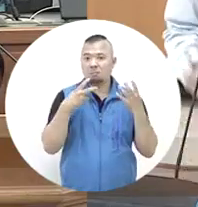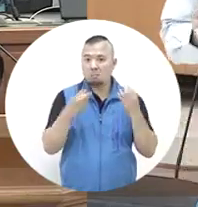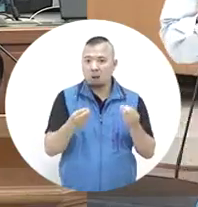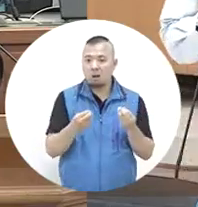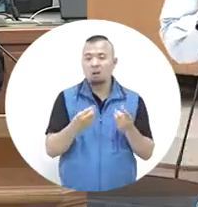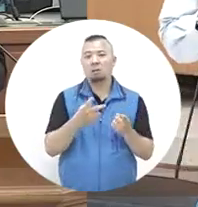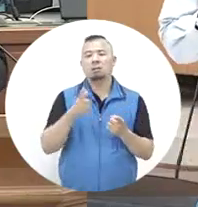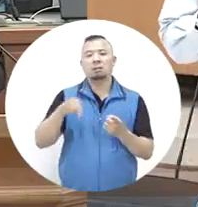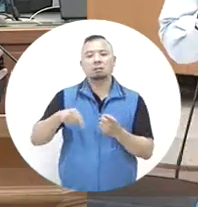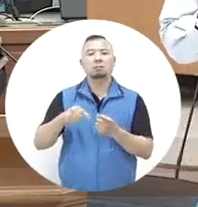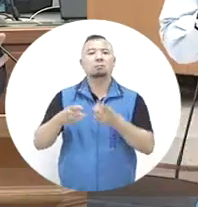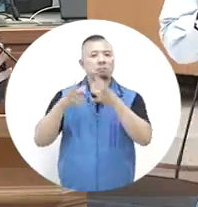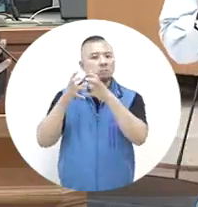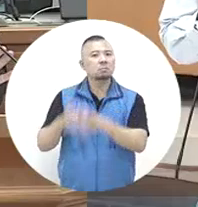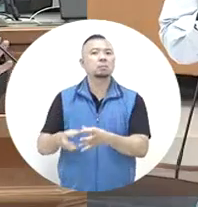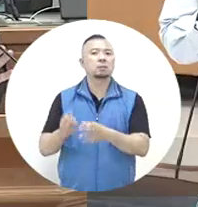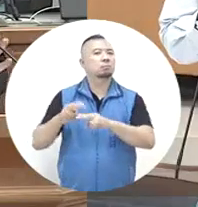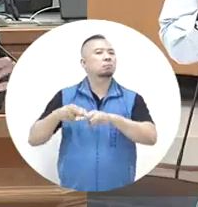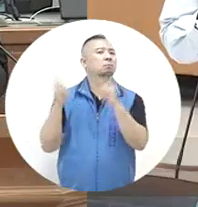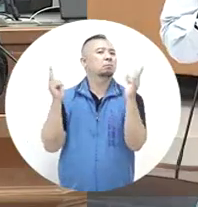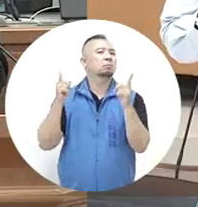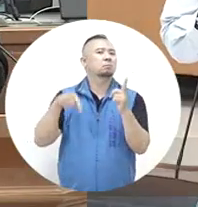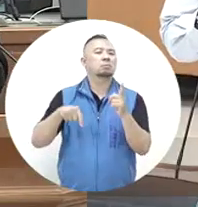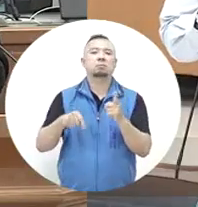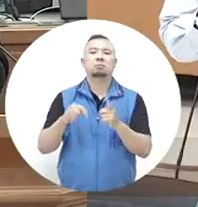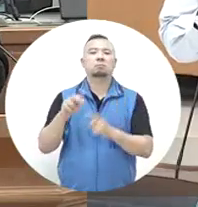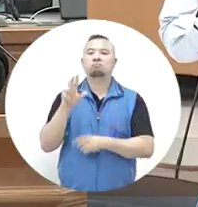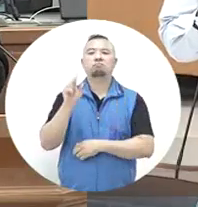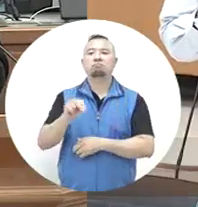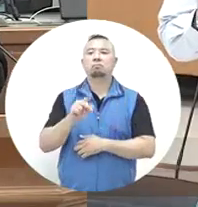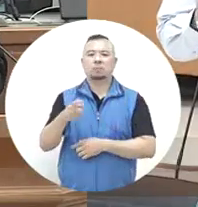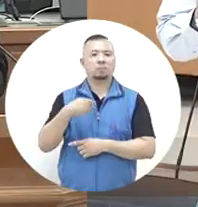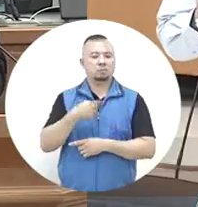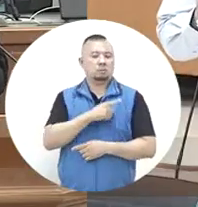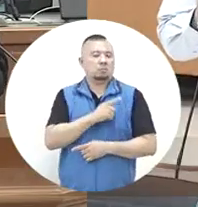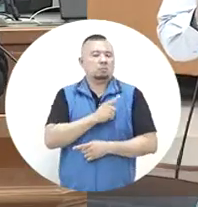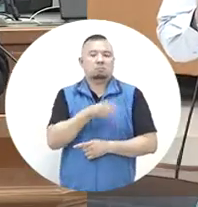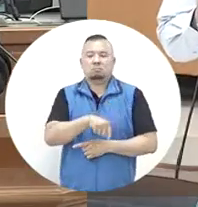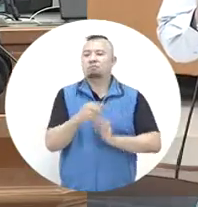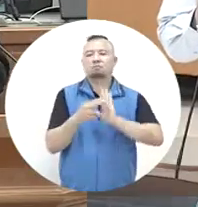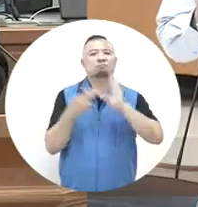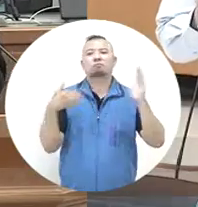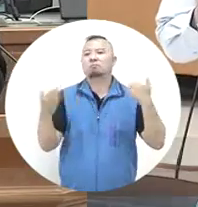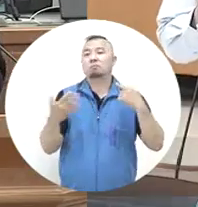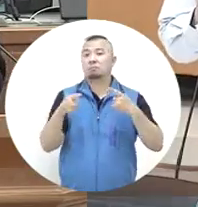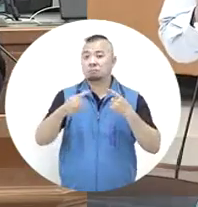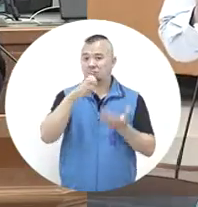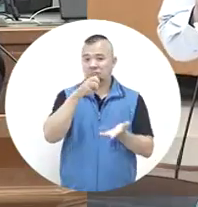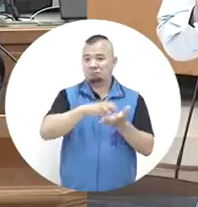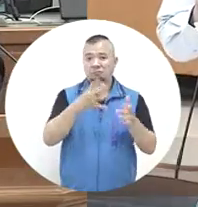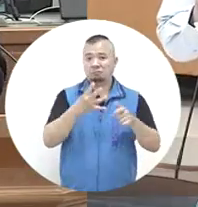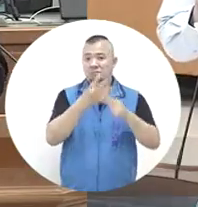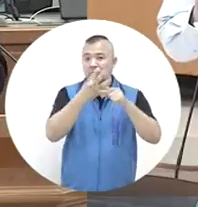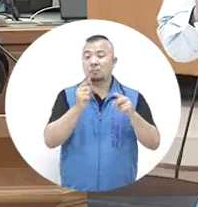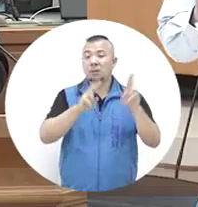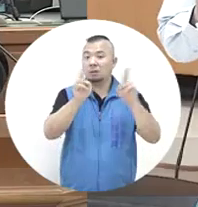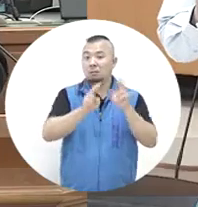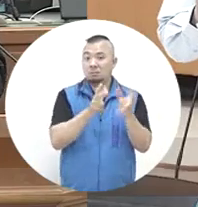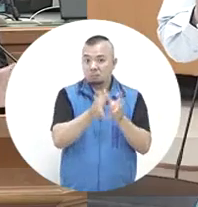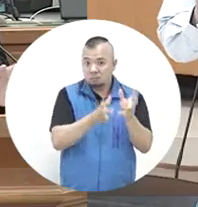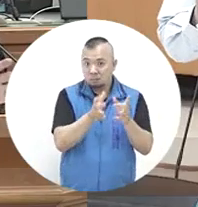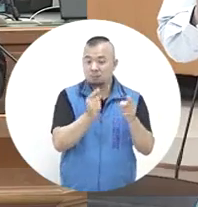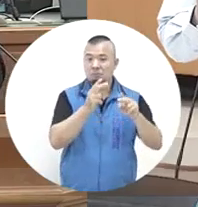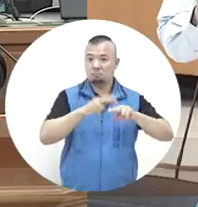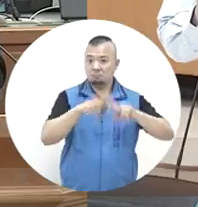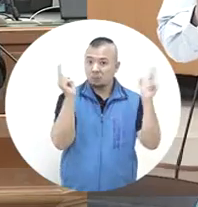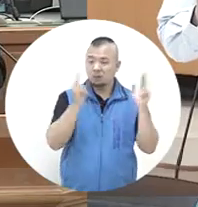是市长的立场就是这 样。这个我立场非常的清楚。 好，那 核四重启不重启，其实不是任何一